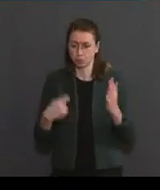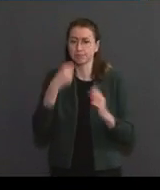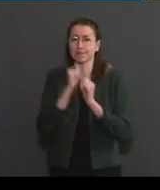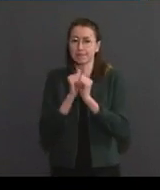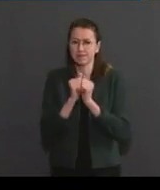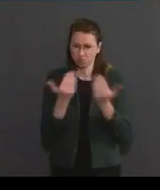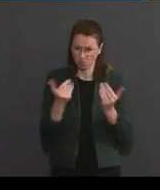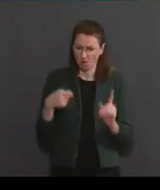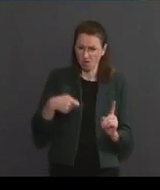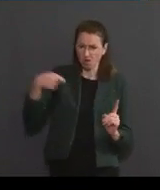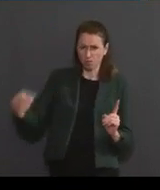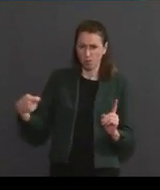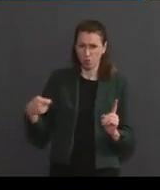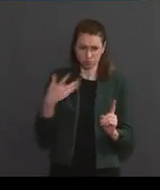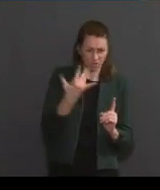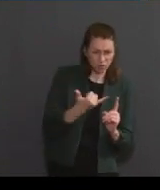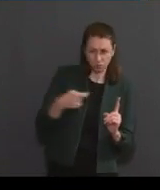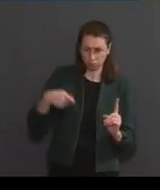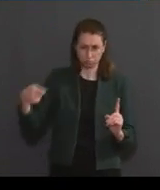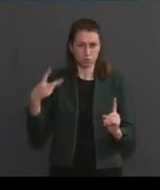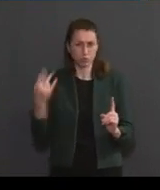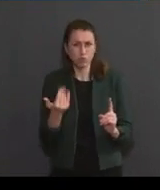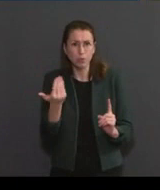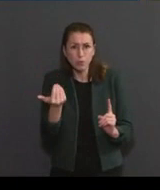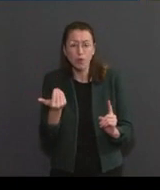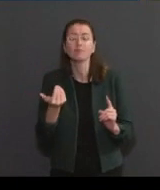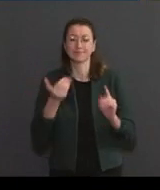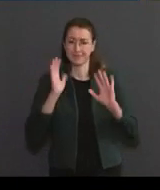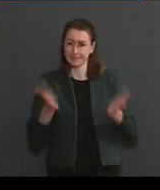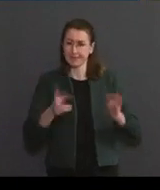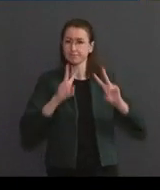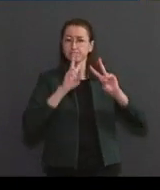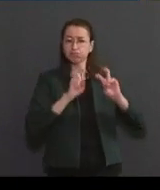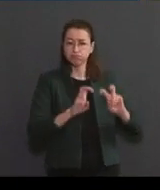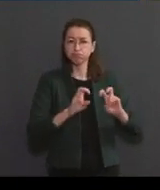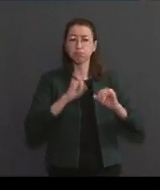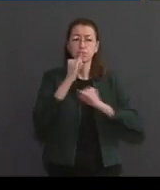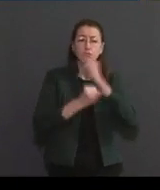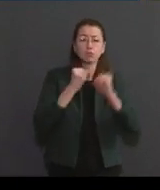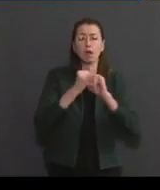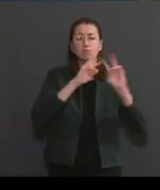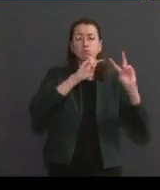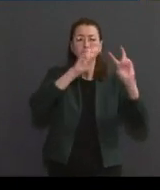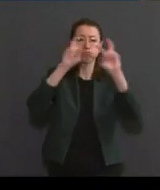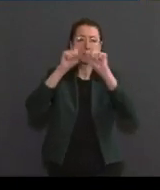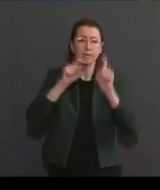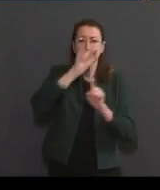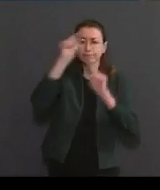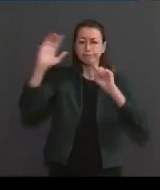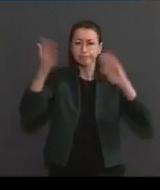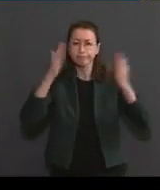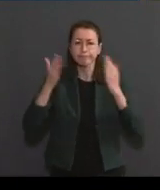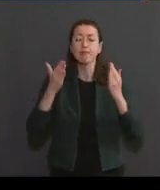jour correspond actuellement à la littérature internationale concernant la meilleure chance d'identifier un portage du